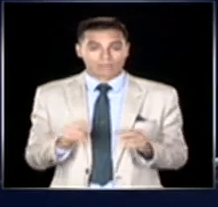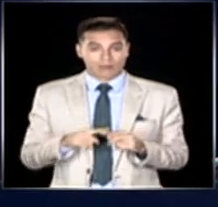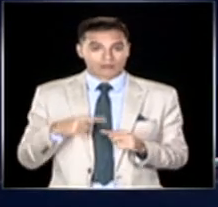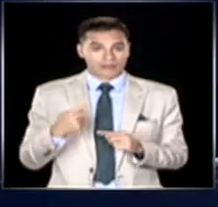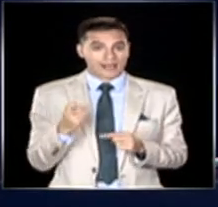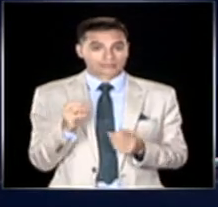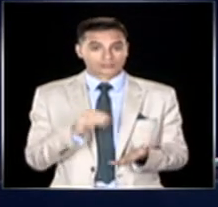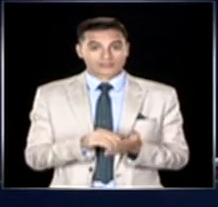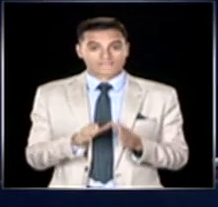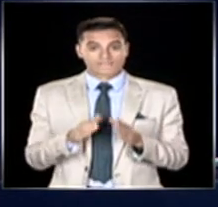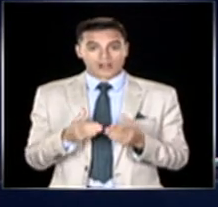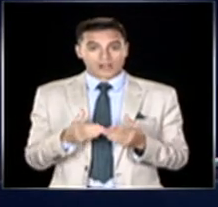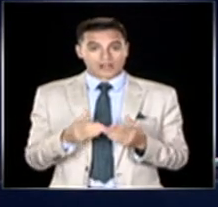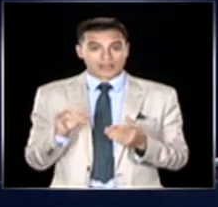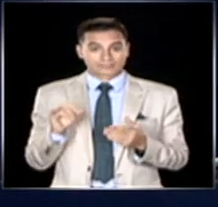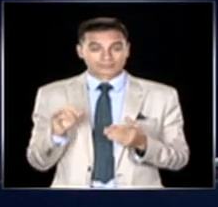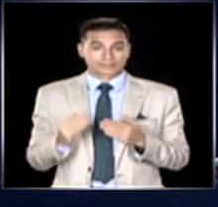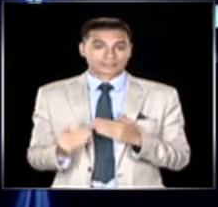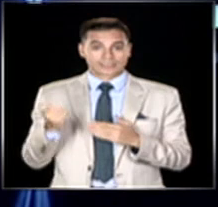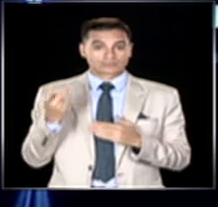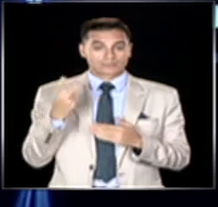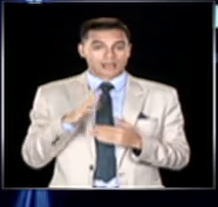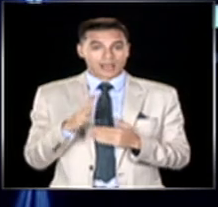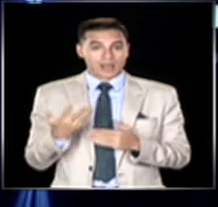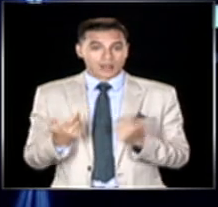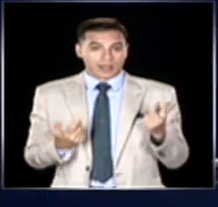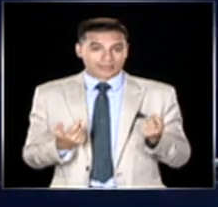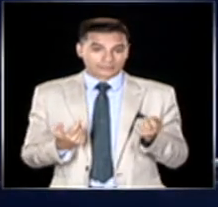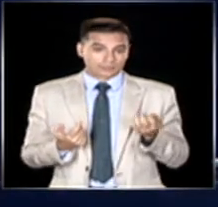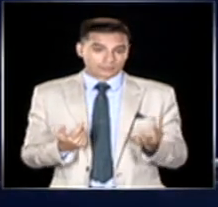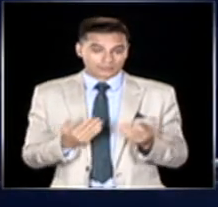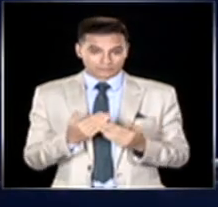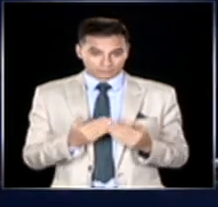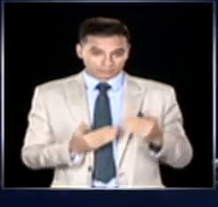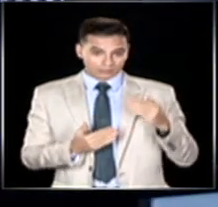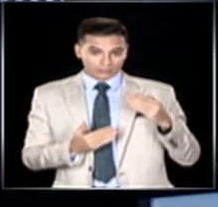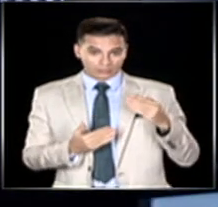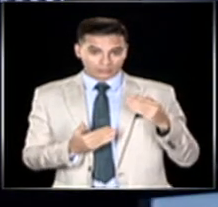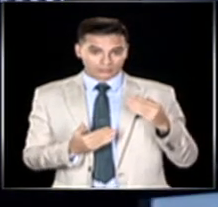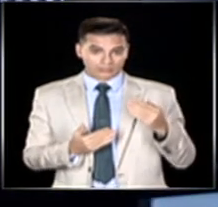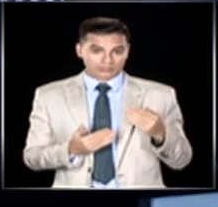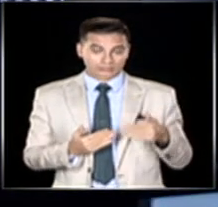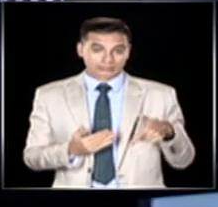جاية 25 نقطة يا 50 تبقى 75 يا 35